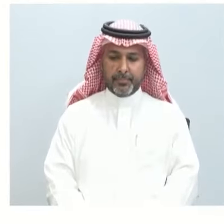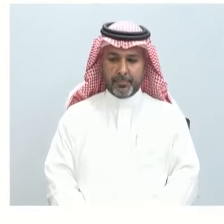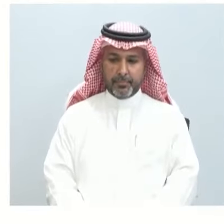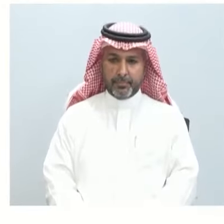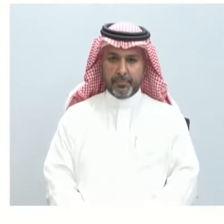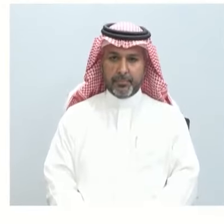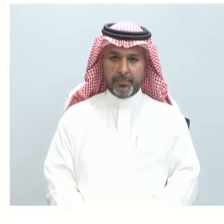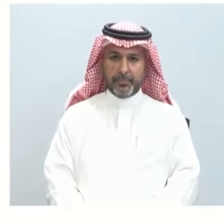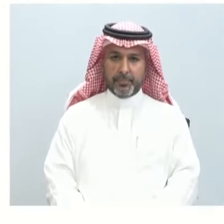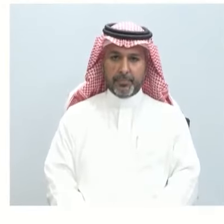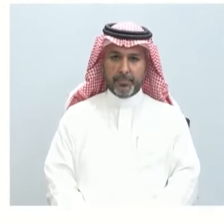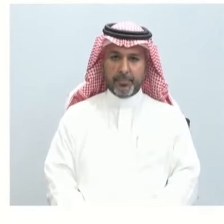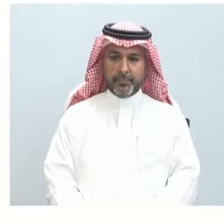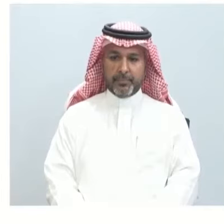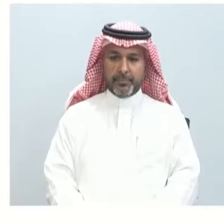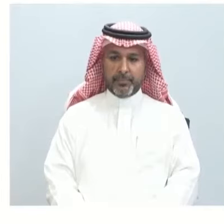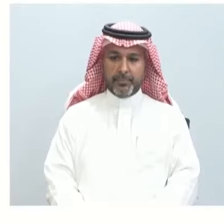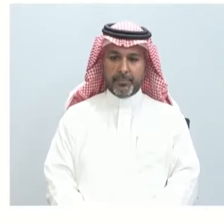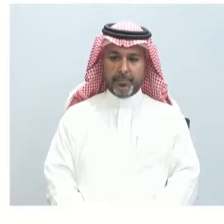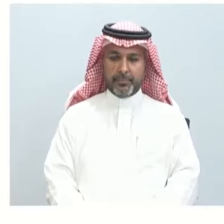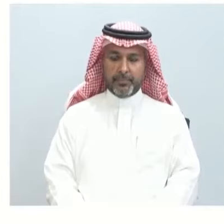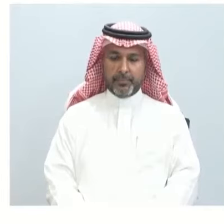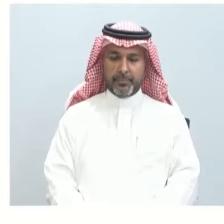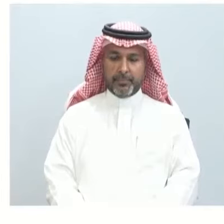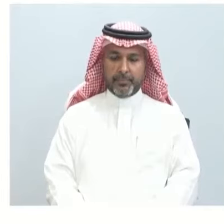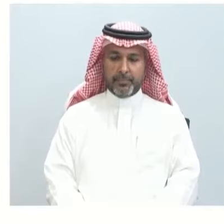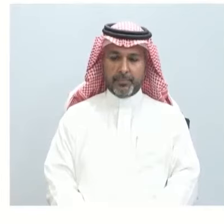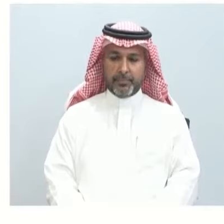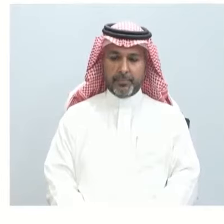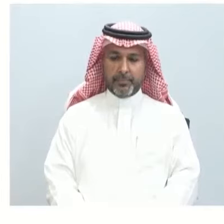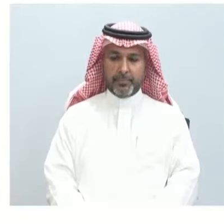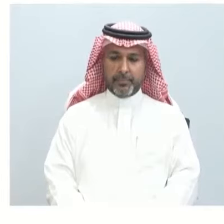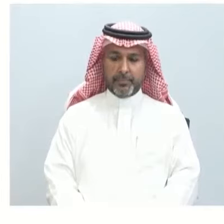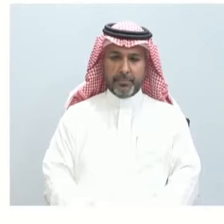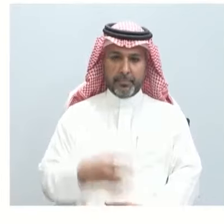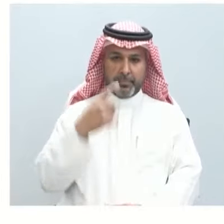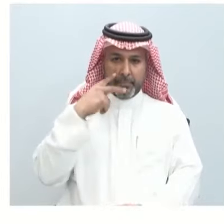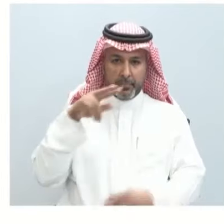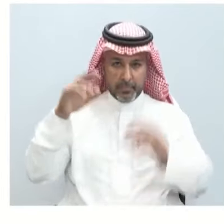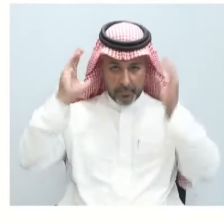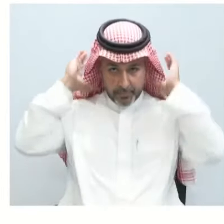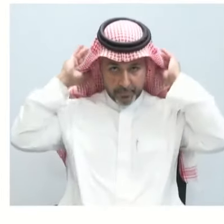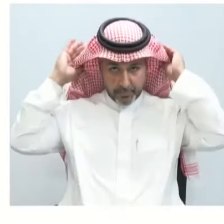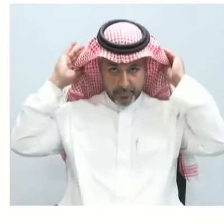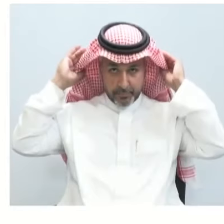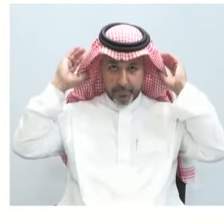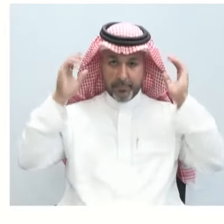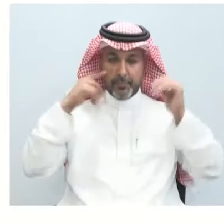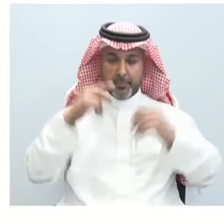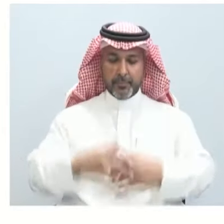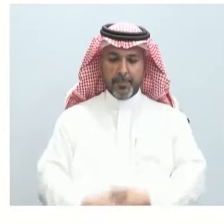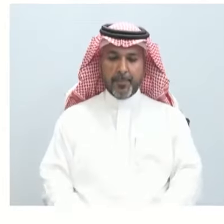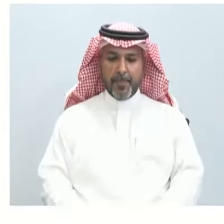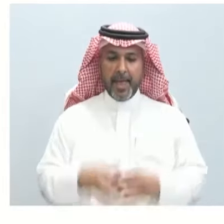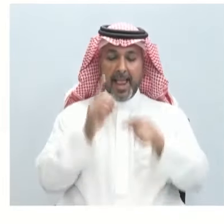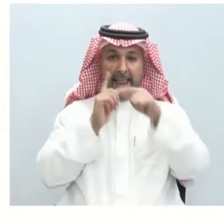وابي اشاره موجبه اذا اذا زائد مضروبه في واحد نبدا الان بجمع القوى اذا كانت